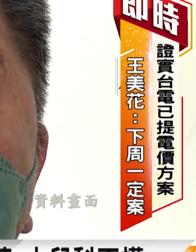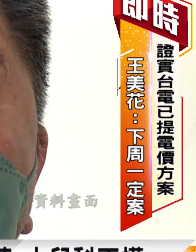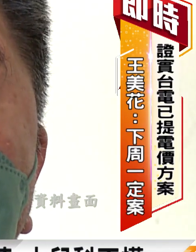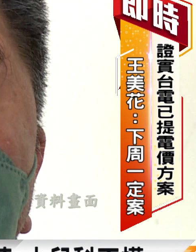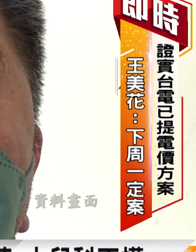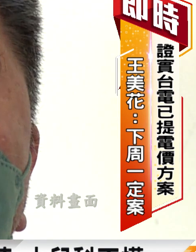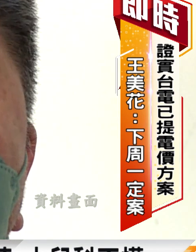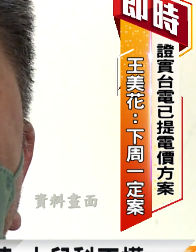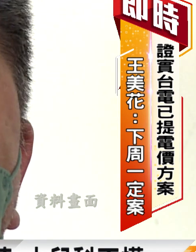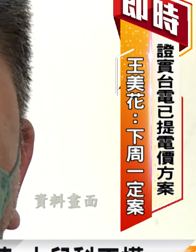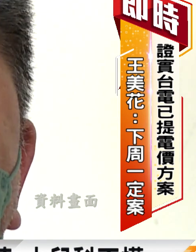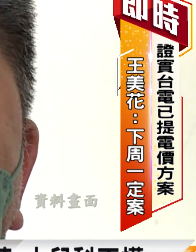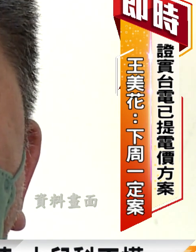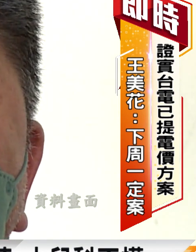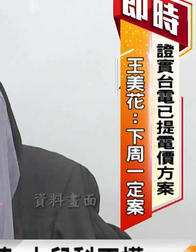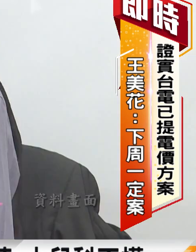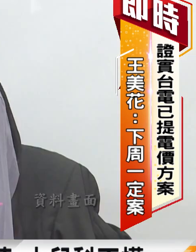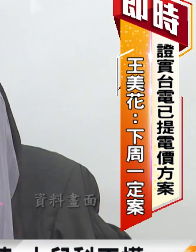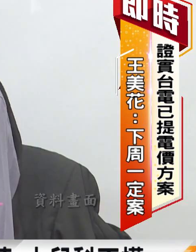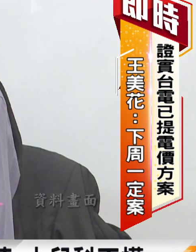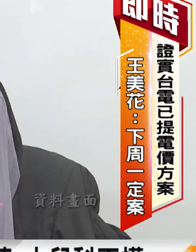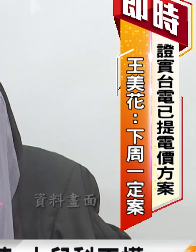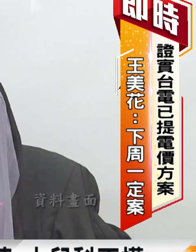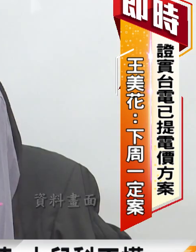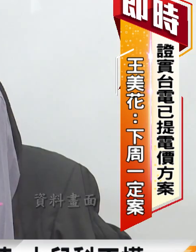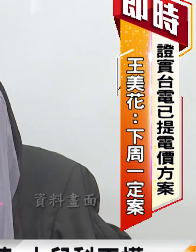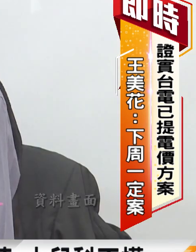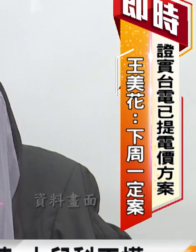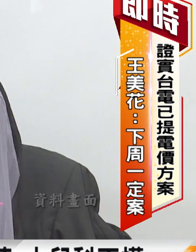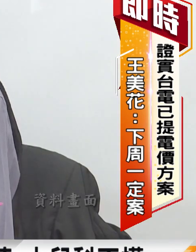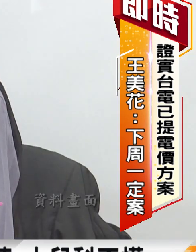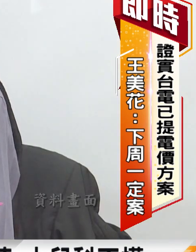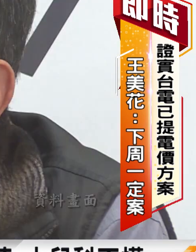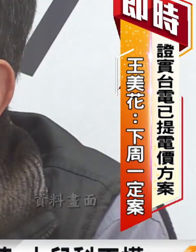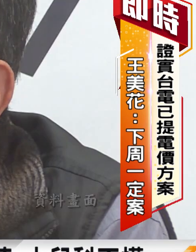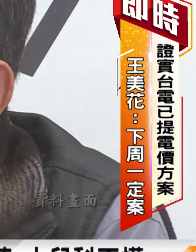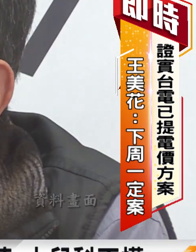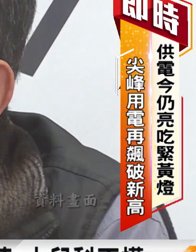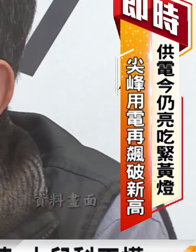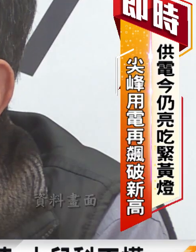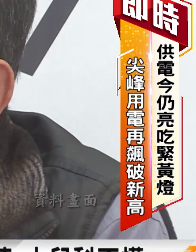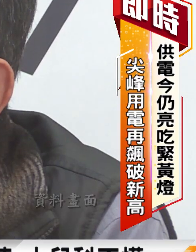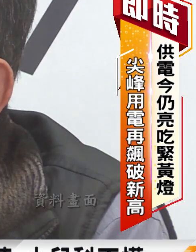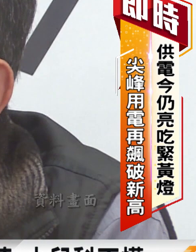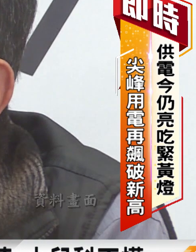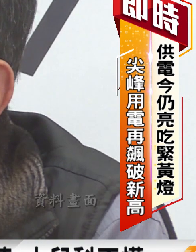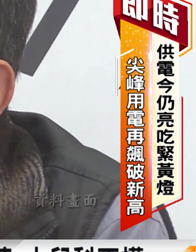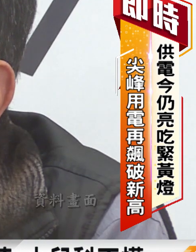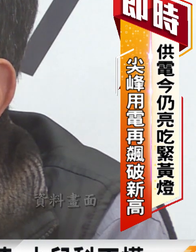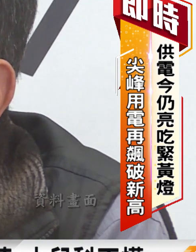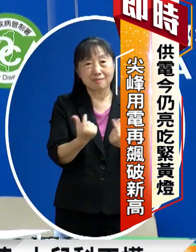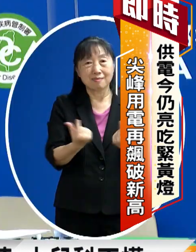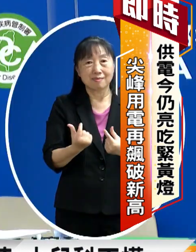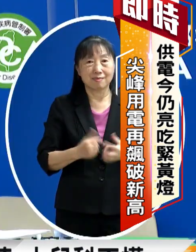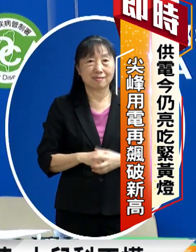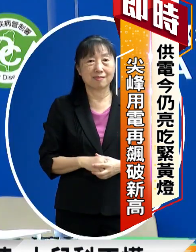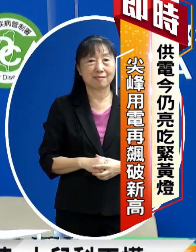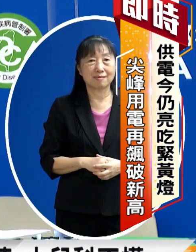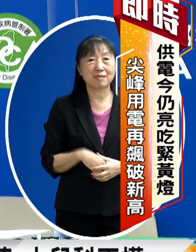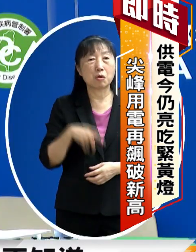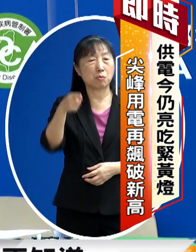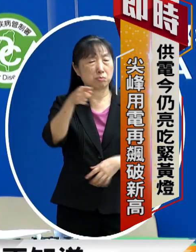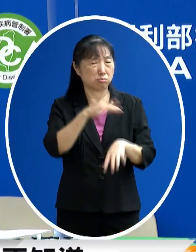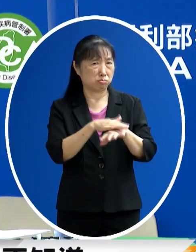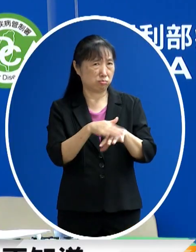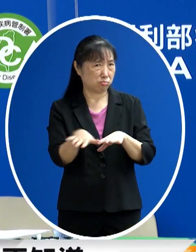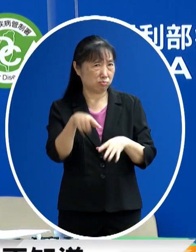危险群，甚至连 ACIP 医师李明颖都开玩笑说，陈时中没重症已是万幸。 为什么他会这么说，